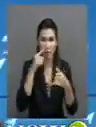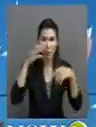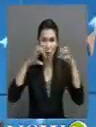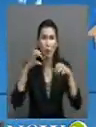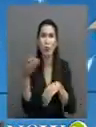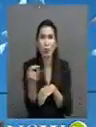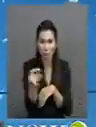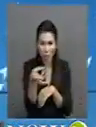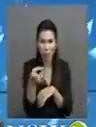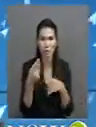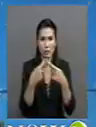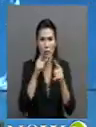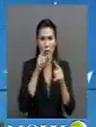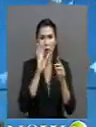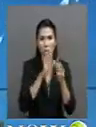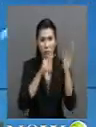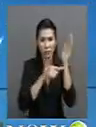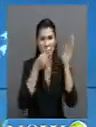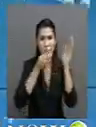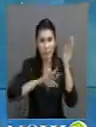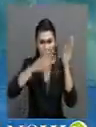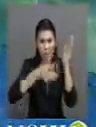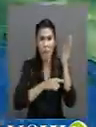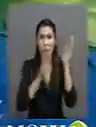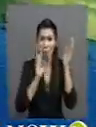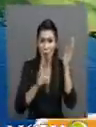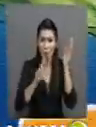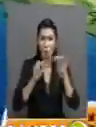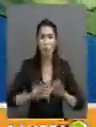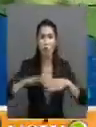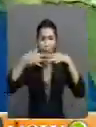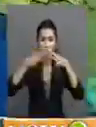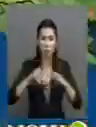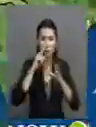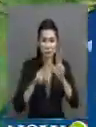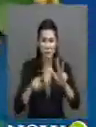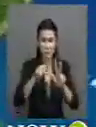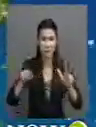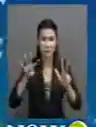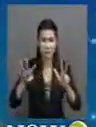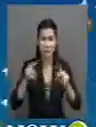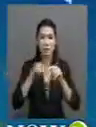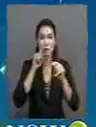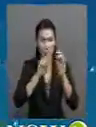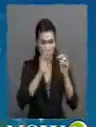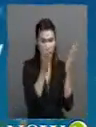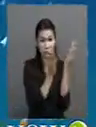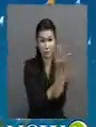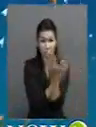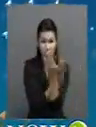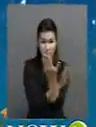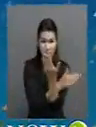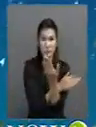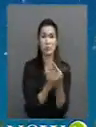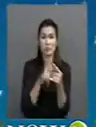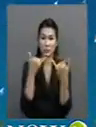ลงนะครับฝนไม่มากแต่บริเวณของพื้นที่ทะเลนั้นจะต้องเฝ้าระวังคลื่นสูง 3-4 เมตรโดยเฉพาะฝั่งอันดามันนะครับมาดูลักษ